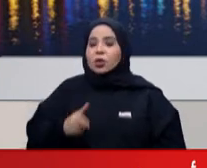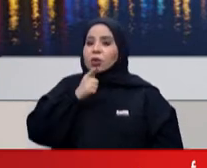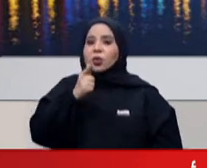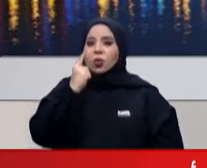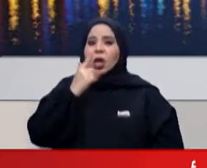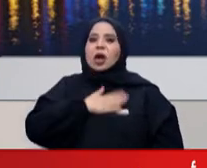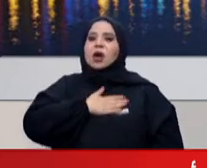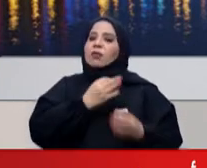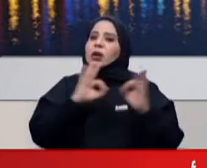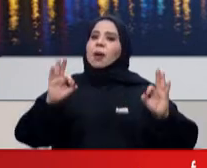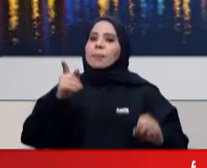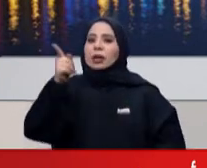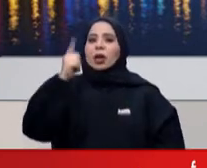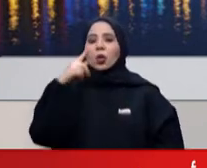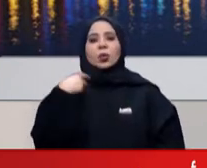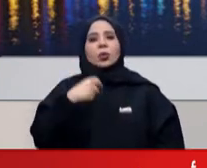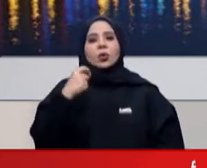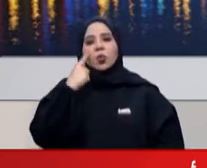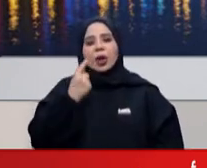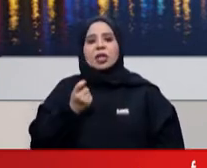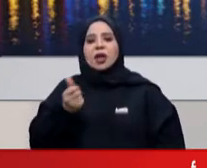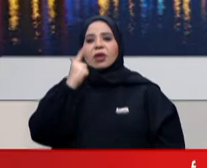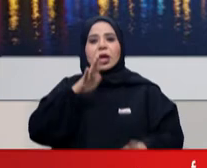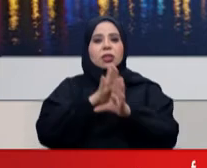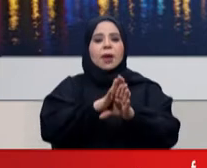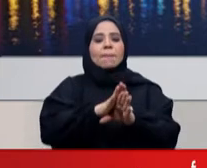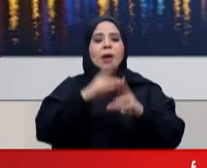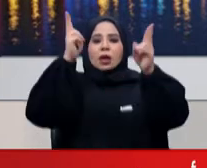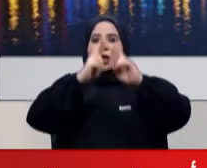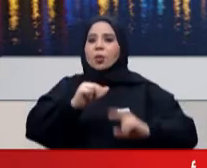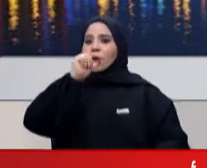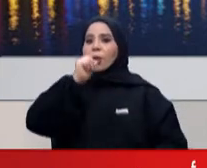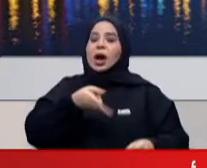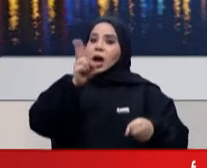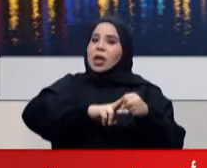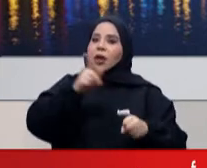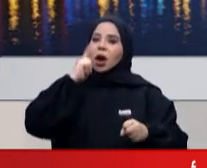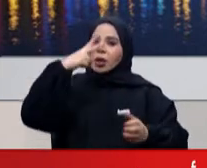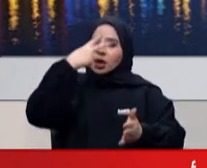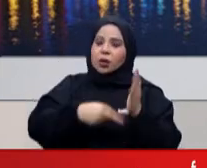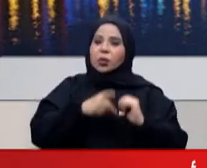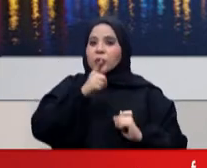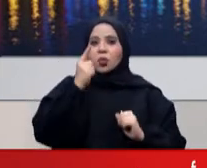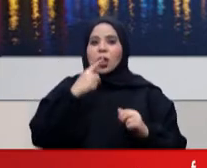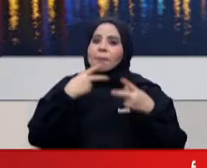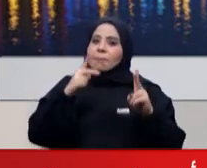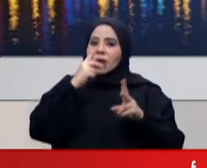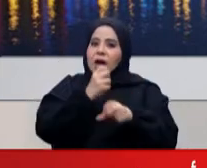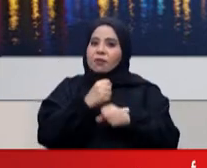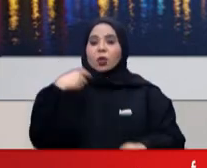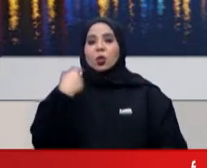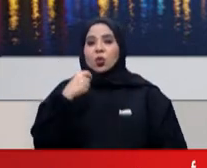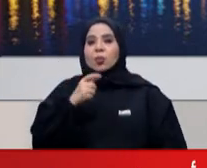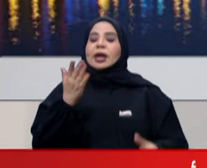التكفل بفواتير الكهرباء والماء لكافة المشتركين المواطنين في مسكنهم الأول. هذه القرارات تأتي من منطلق حرص الحكومة الموقرة